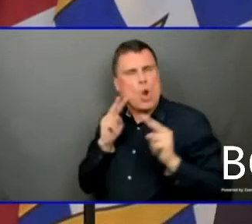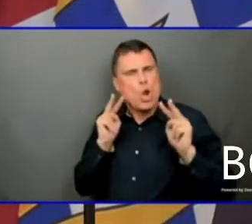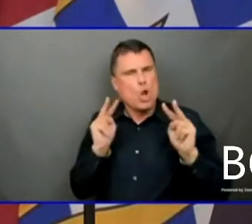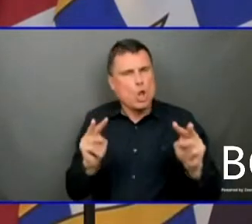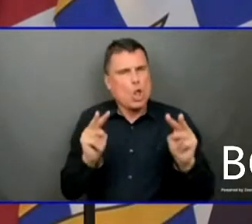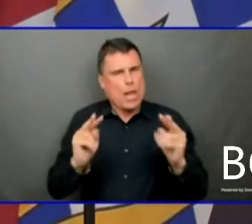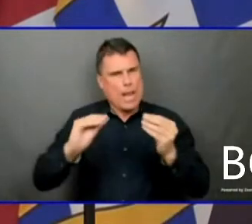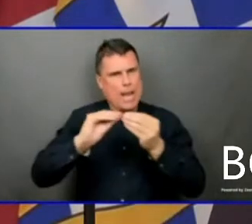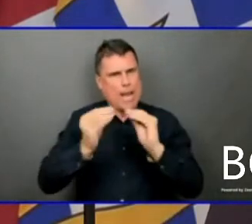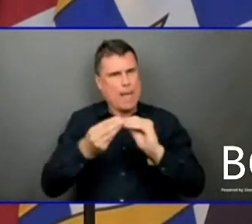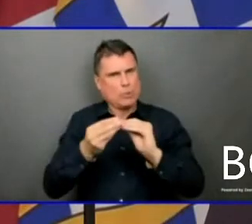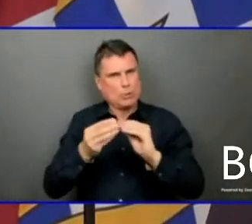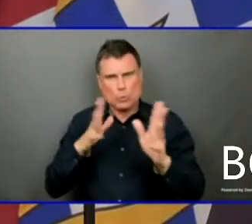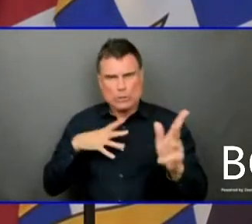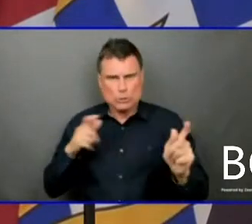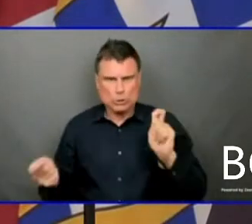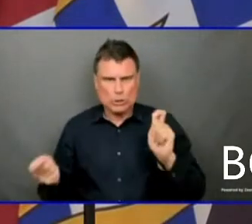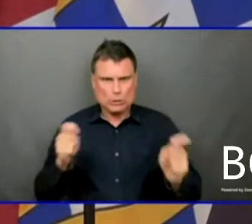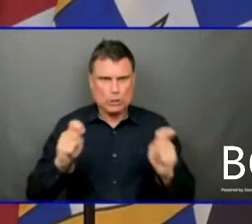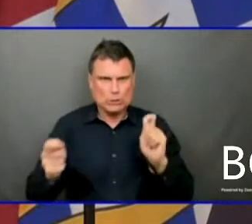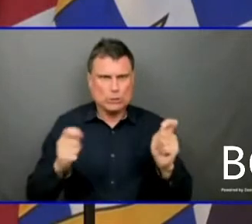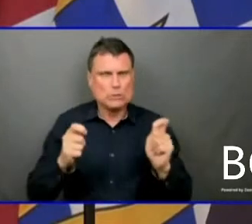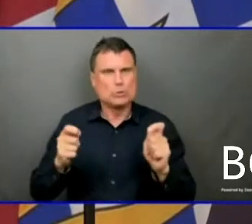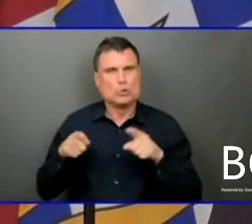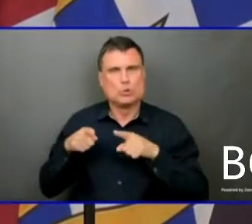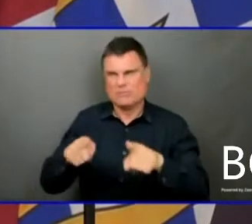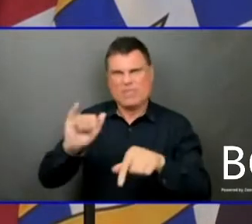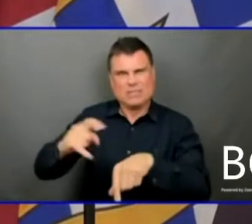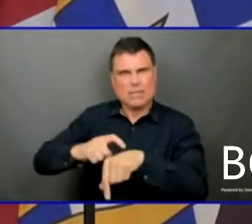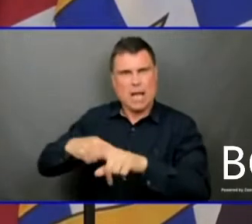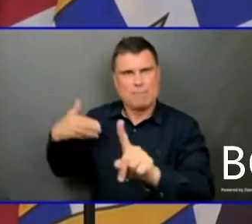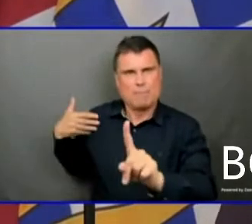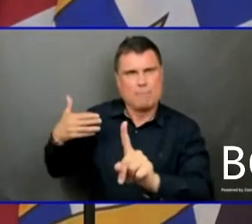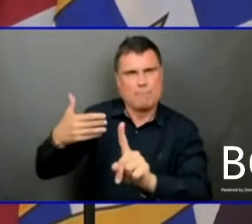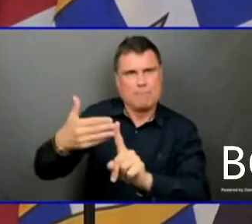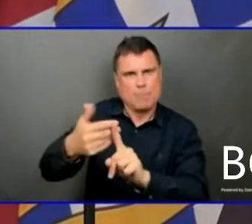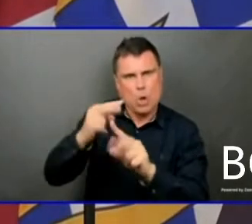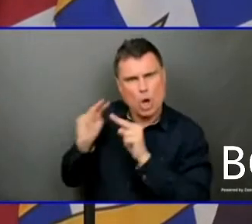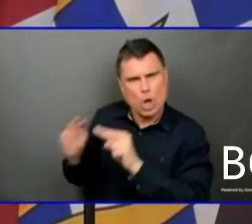更多的人来打，所以呢，数据会显示